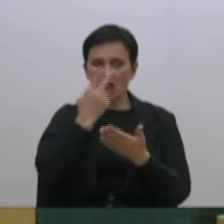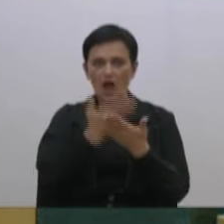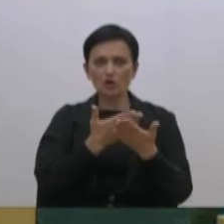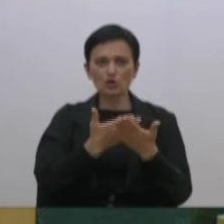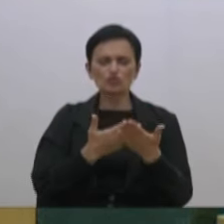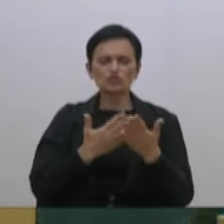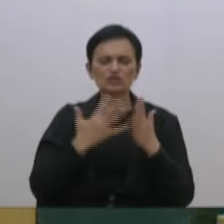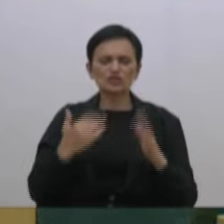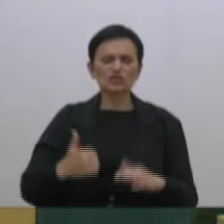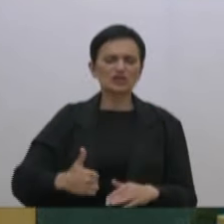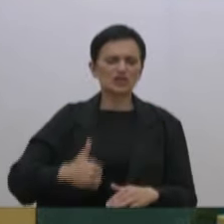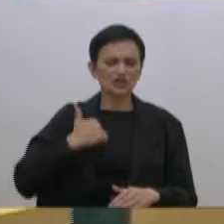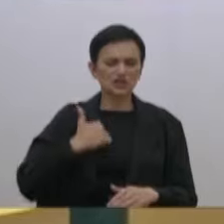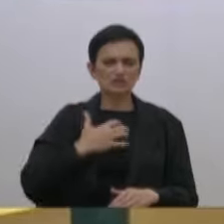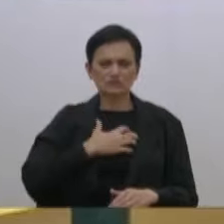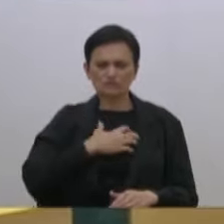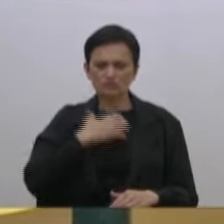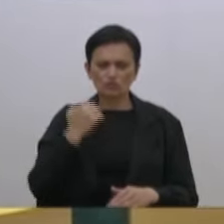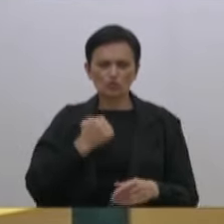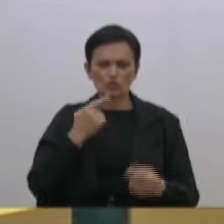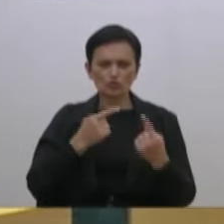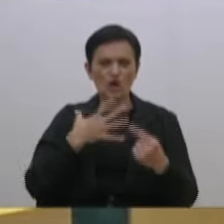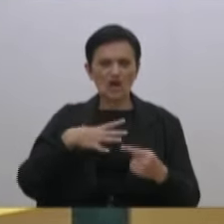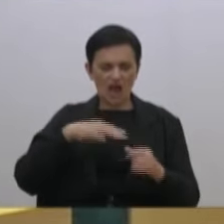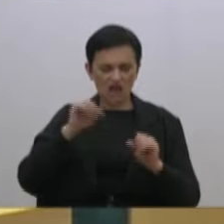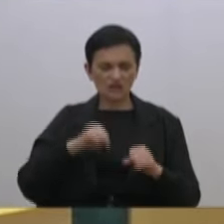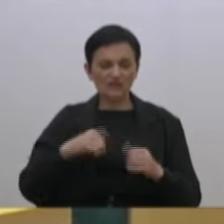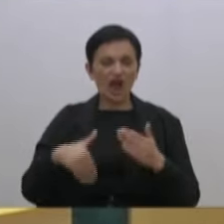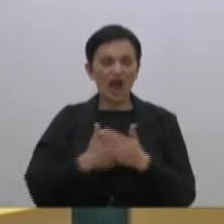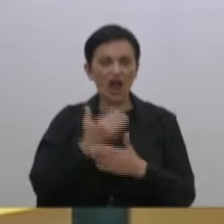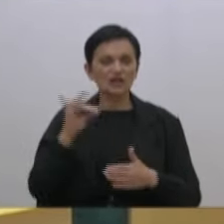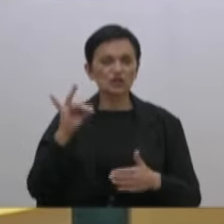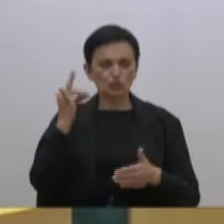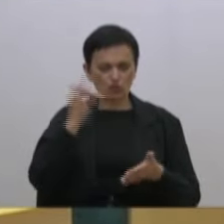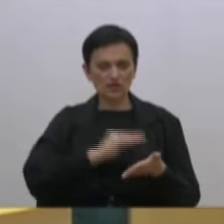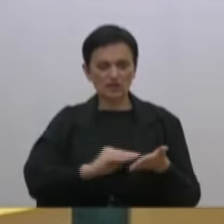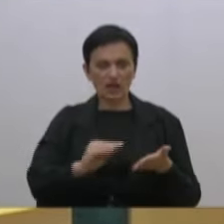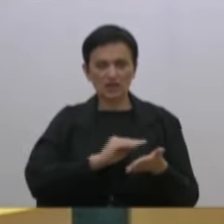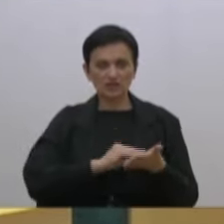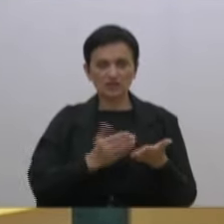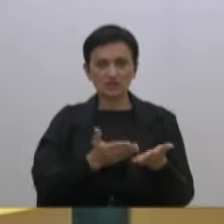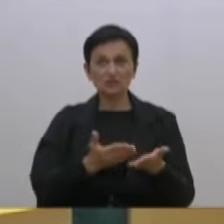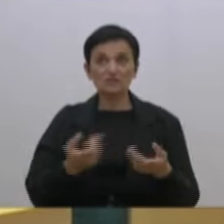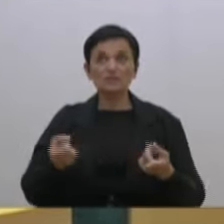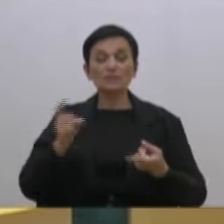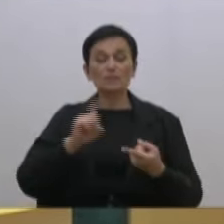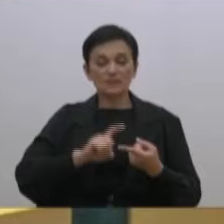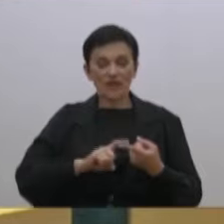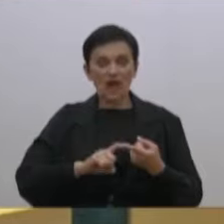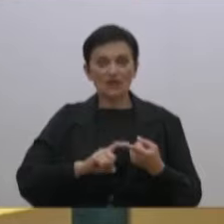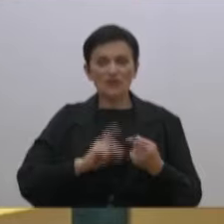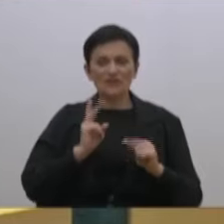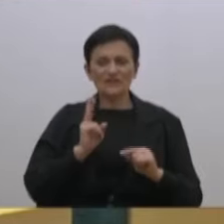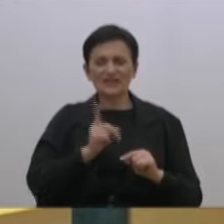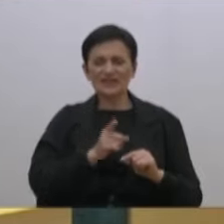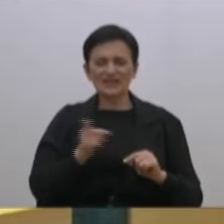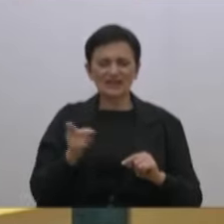ღირსებით, რამხელა ბრძოლის ჟინით შეუძლიათ ქართველებს ბრძოლა და ახალი ისტორია დაიწერა. ამასთან დაკავშირებითაც კი მოახერხეს ვიღაცებმა